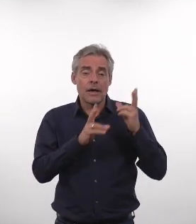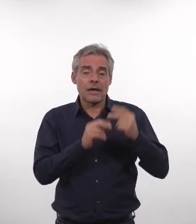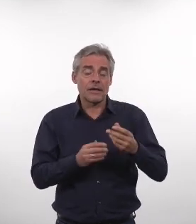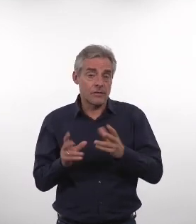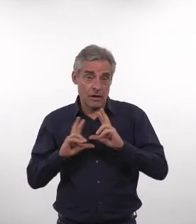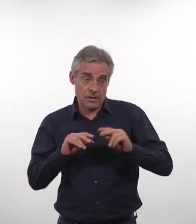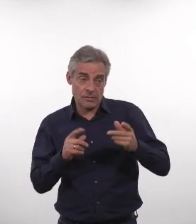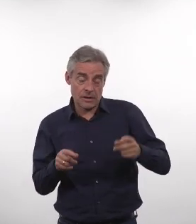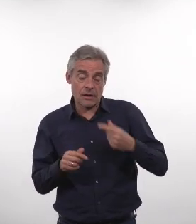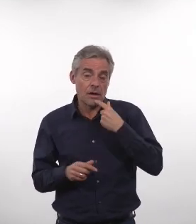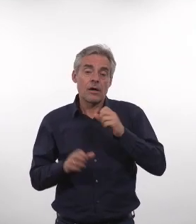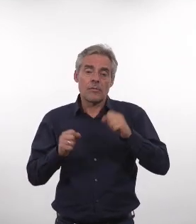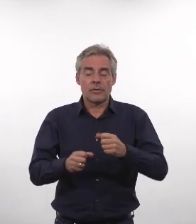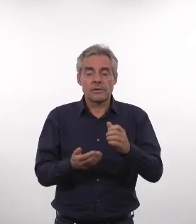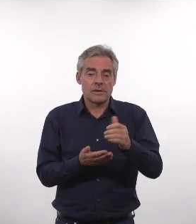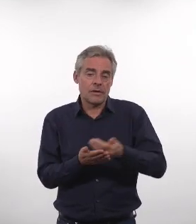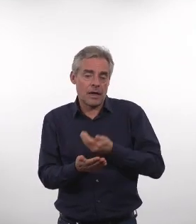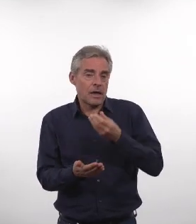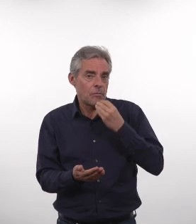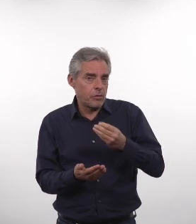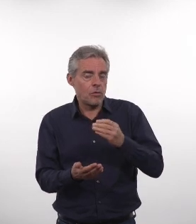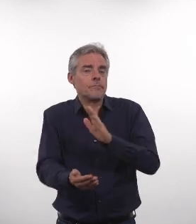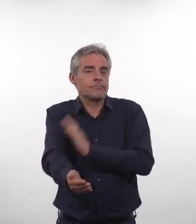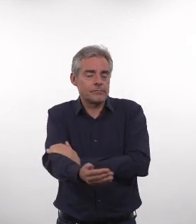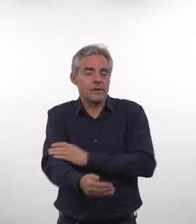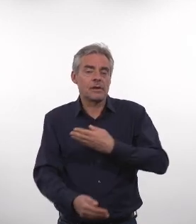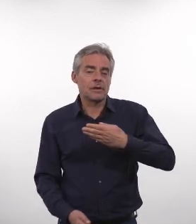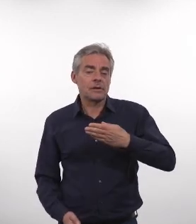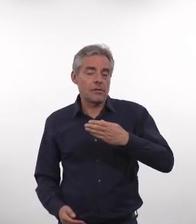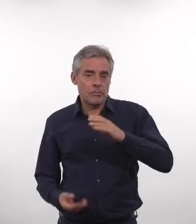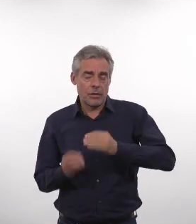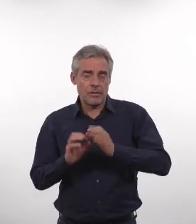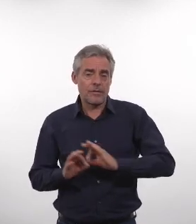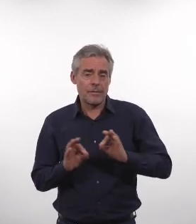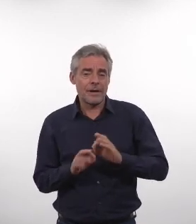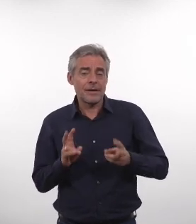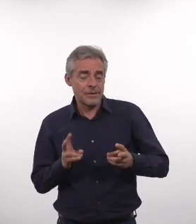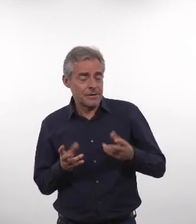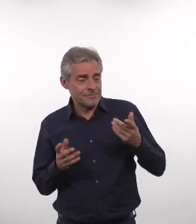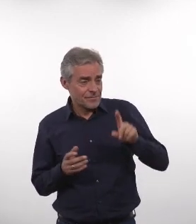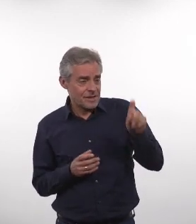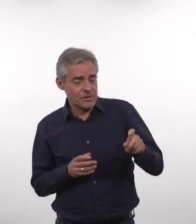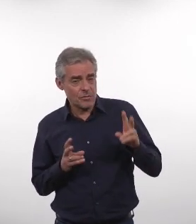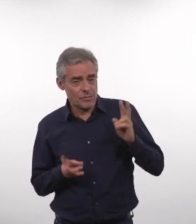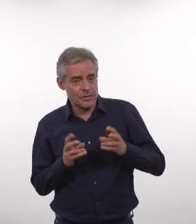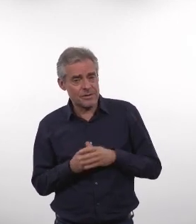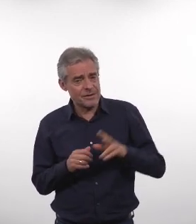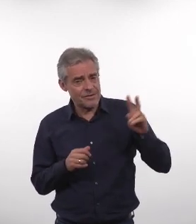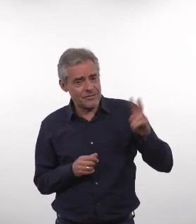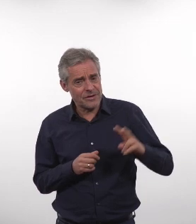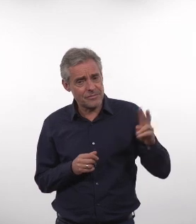a expliqué ça, on a pu nous mettre la crème Emla sans difficulté. Alors, est-ce qu'on peut